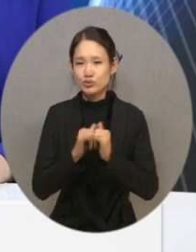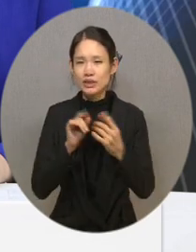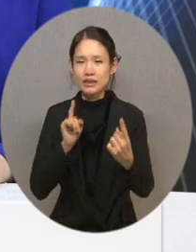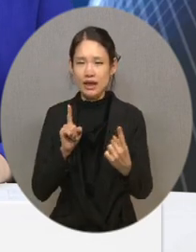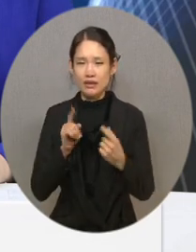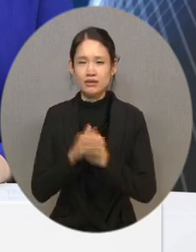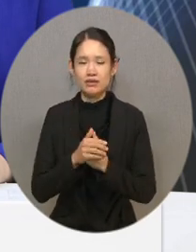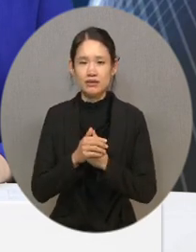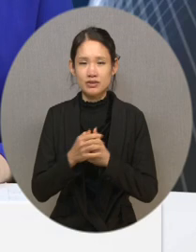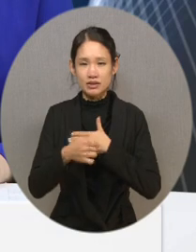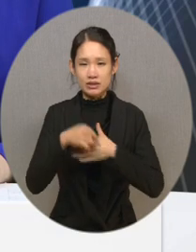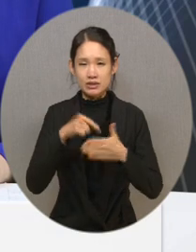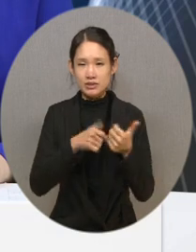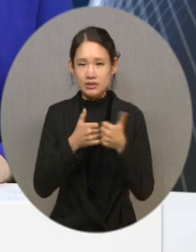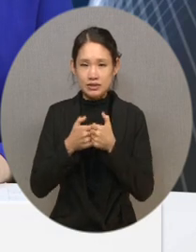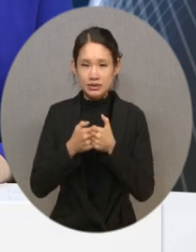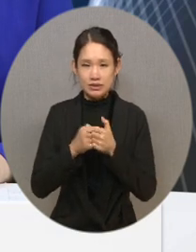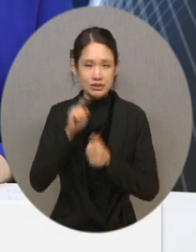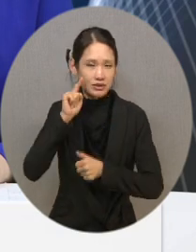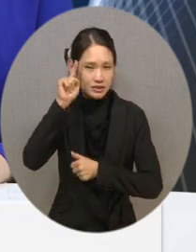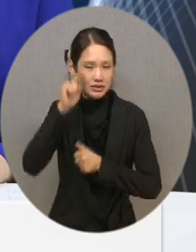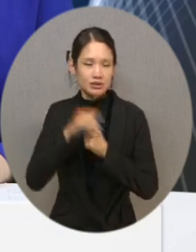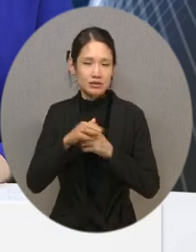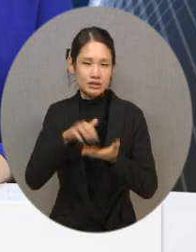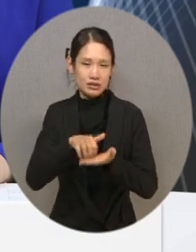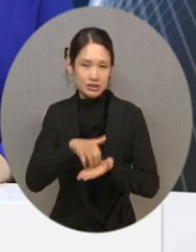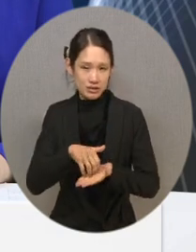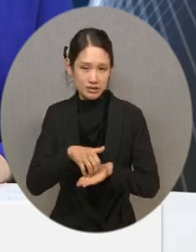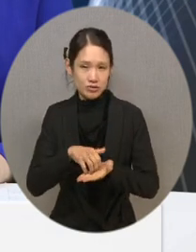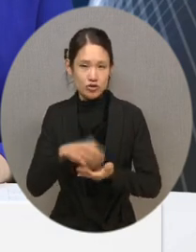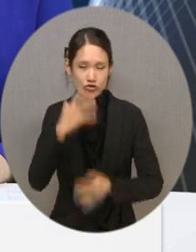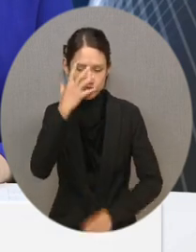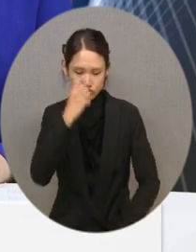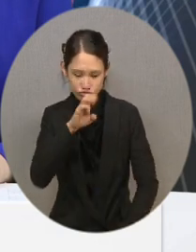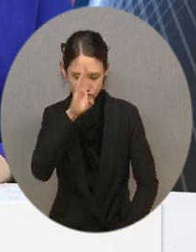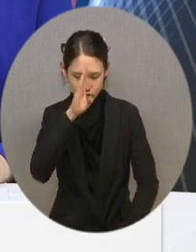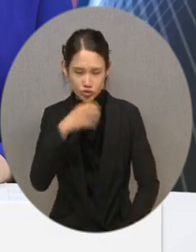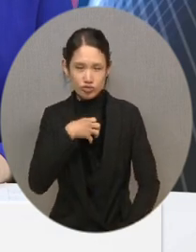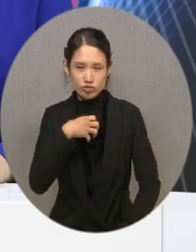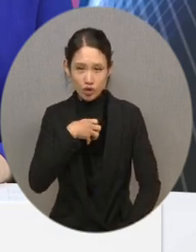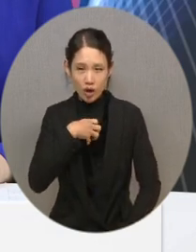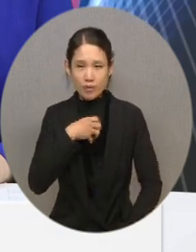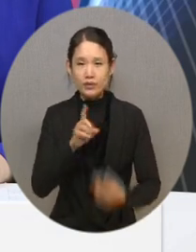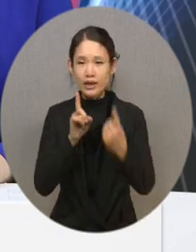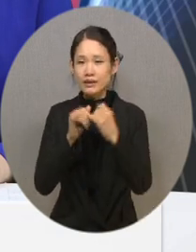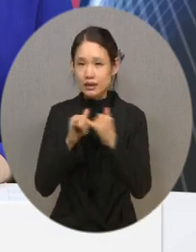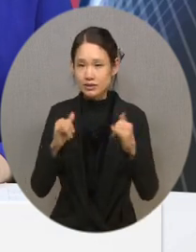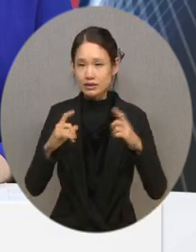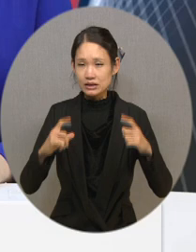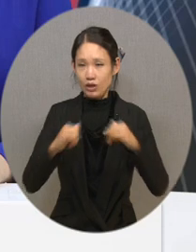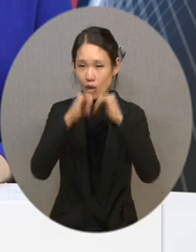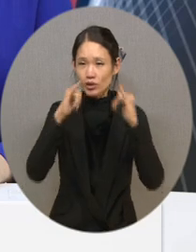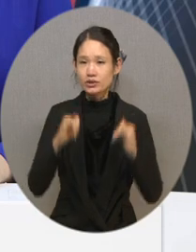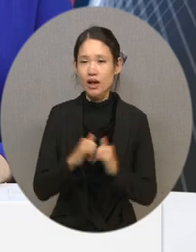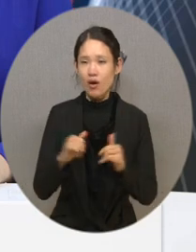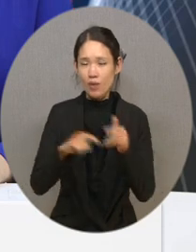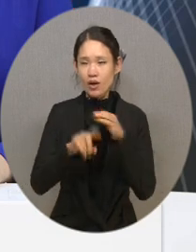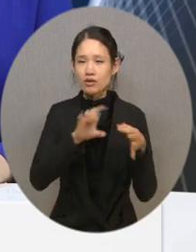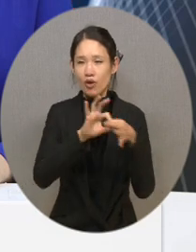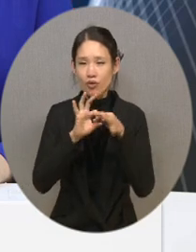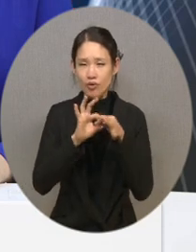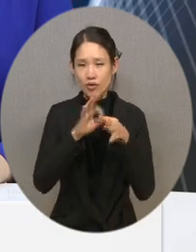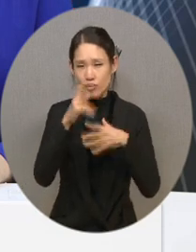하며 심리상담과 스트레스 측정, 우울 고위험군 대상에게 지역사회 연계